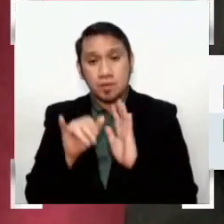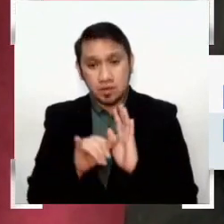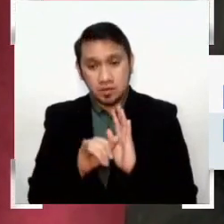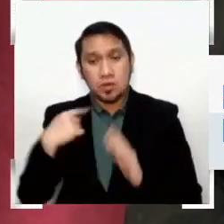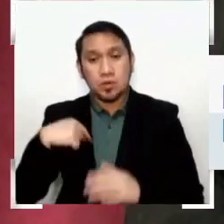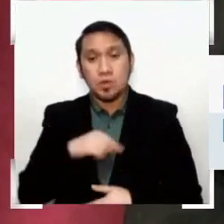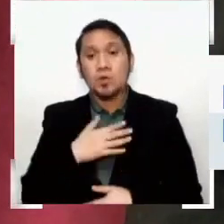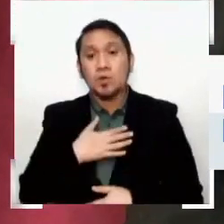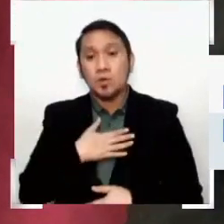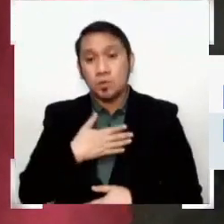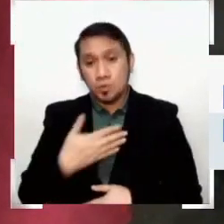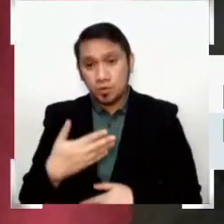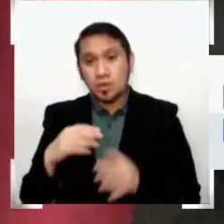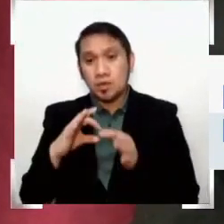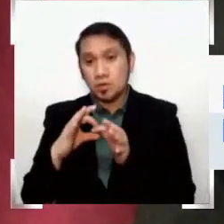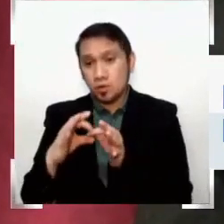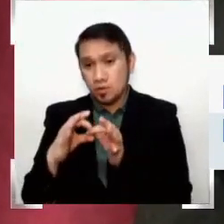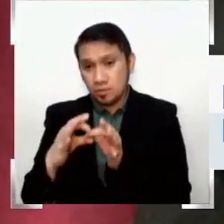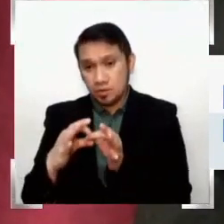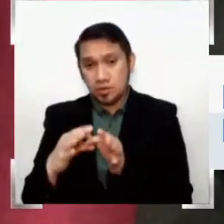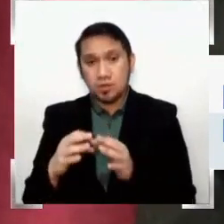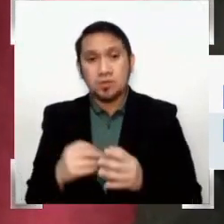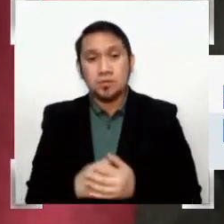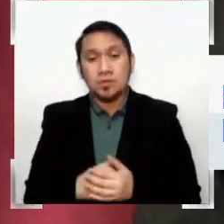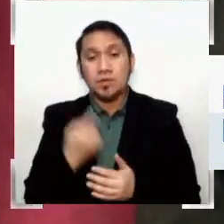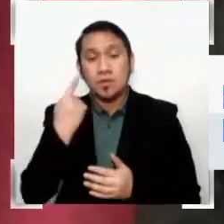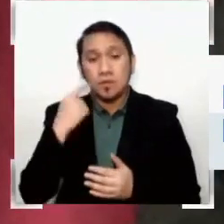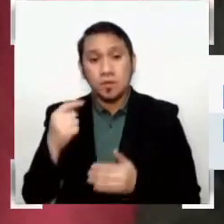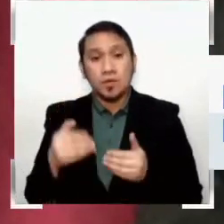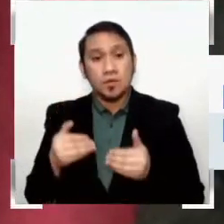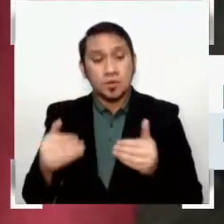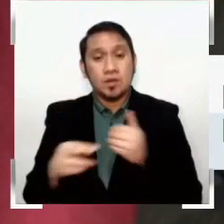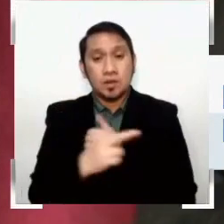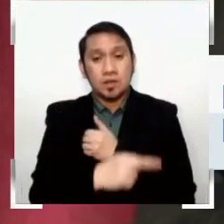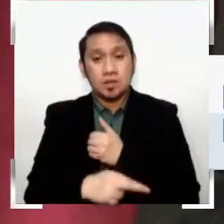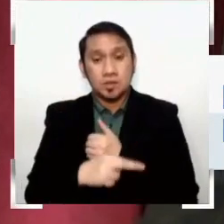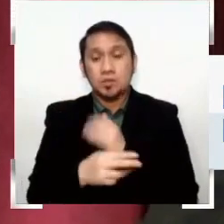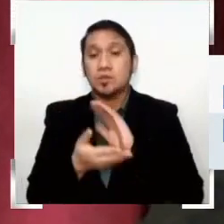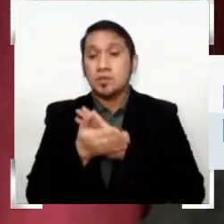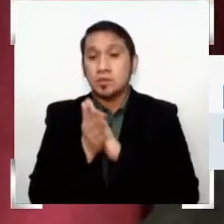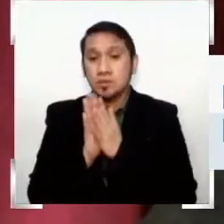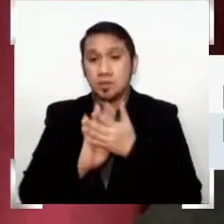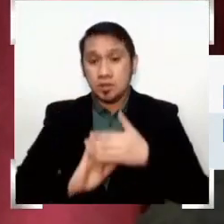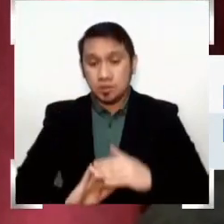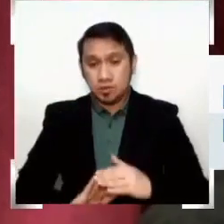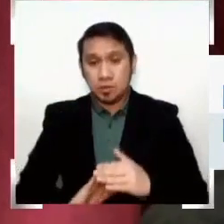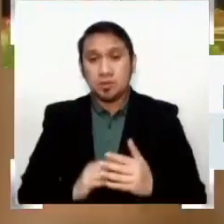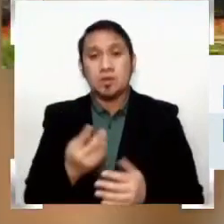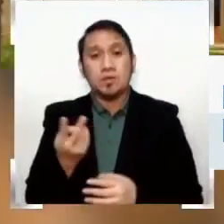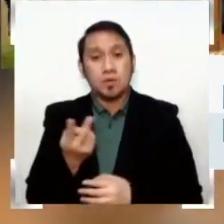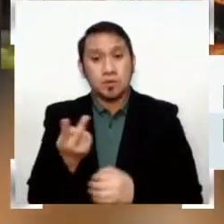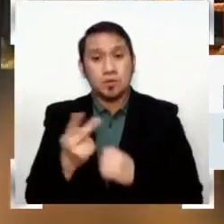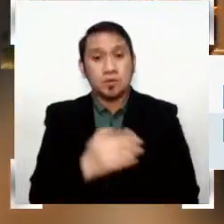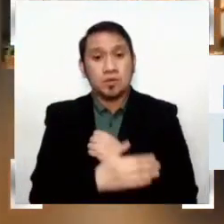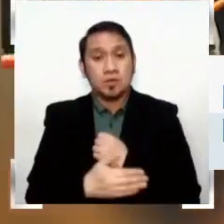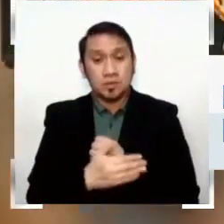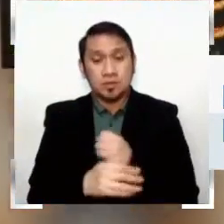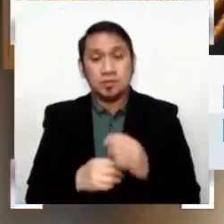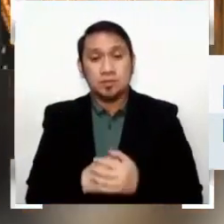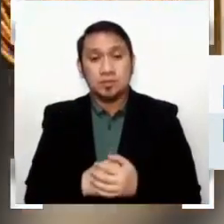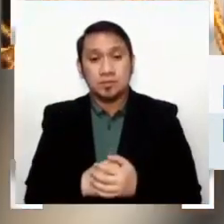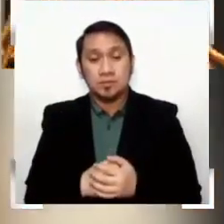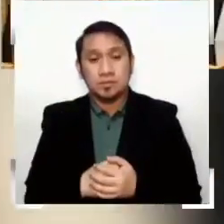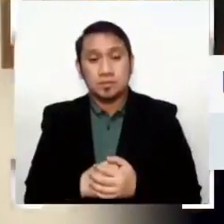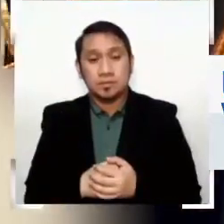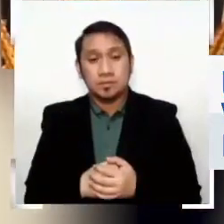cooperate whenever possible in the pursuit of regional peace and our two countries' national interests. Pangunahin